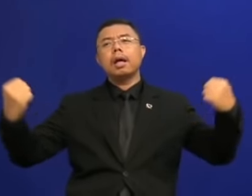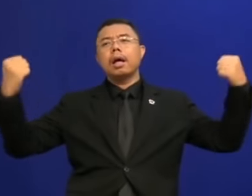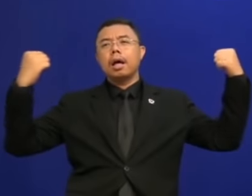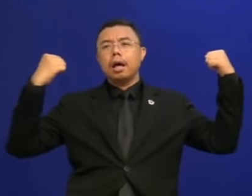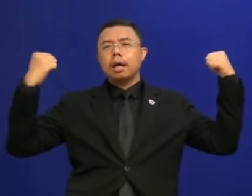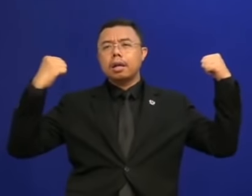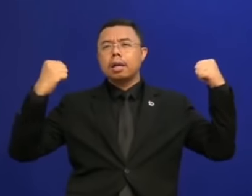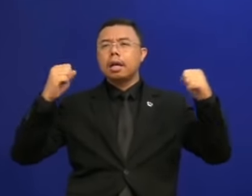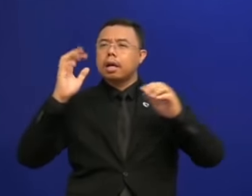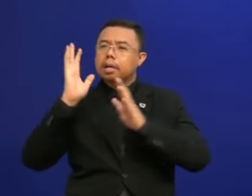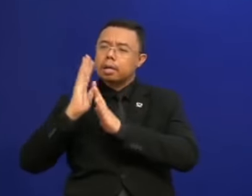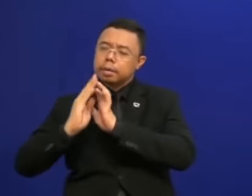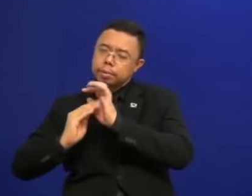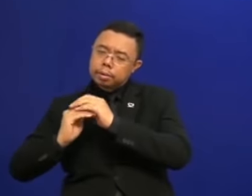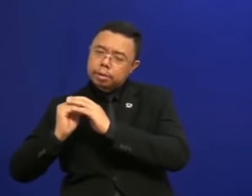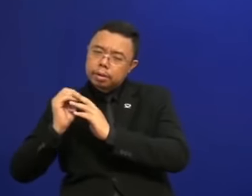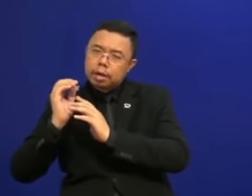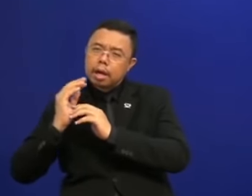kekuatan,